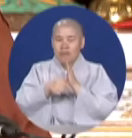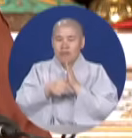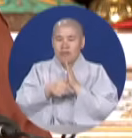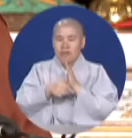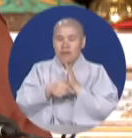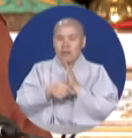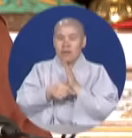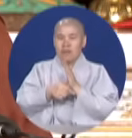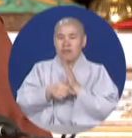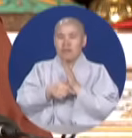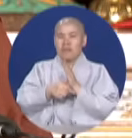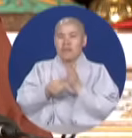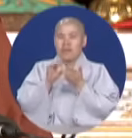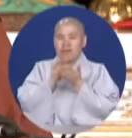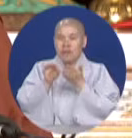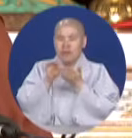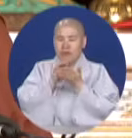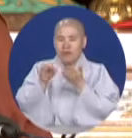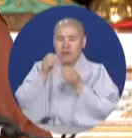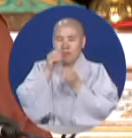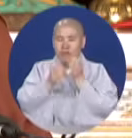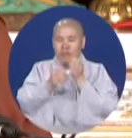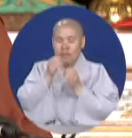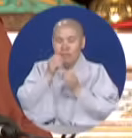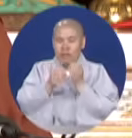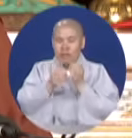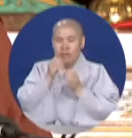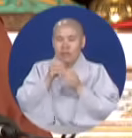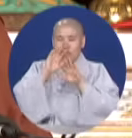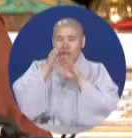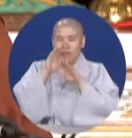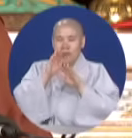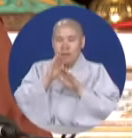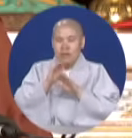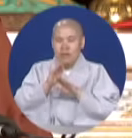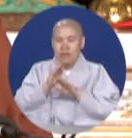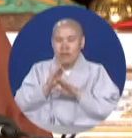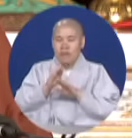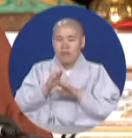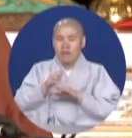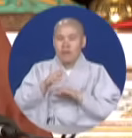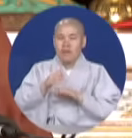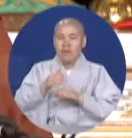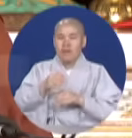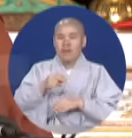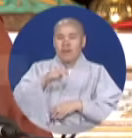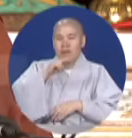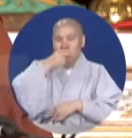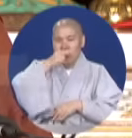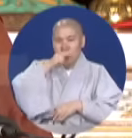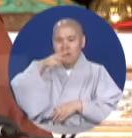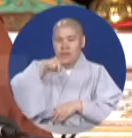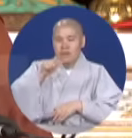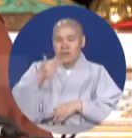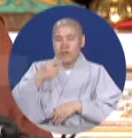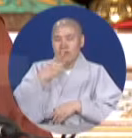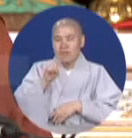읊는 그런 개송입니다. 내용은 뭐냐면요. 전단 향나무가 있는데요.